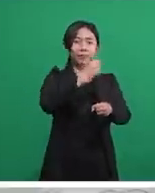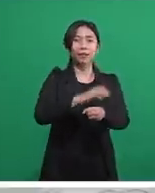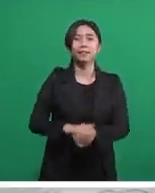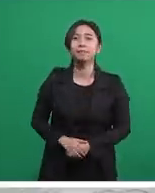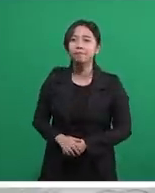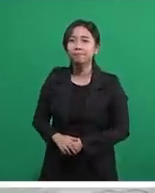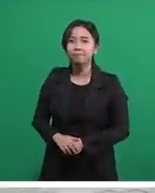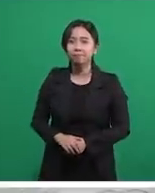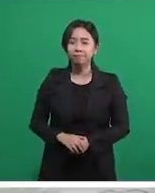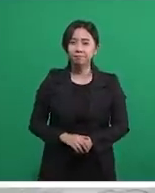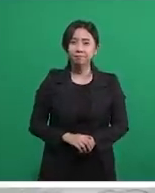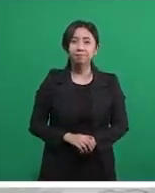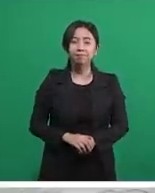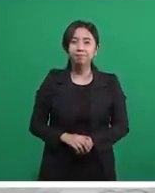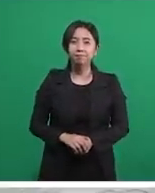sudah tiba.